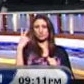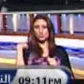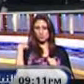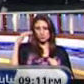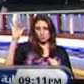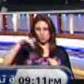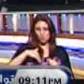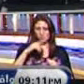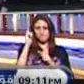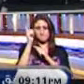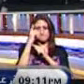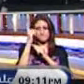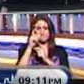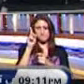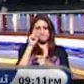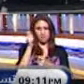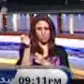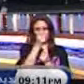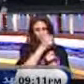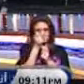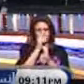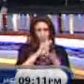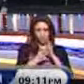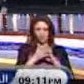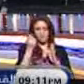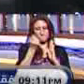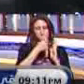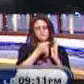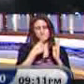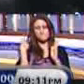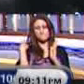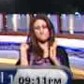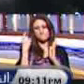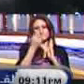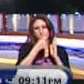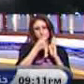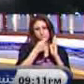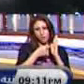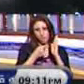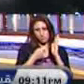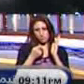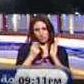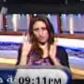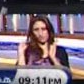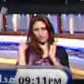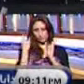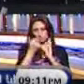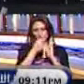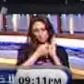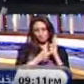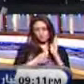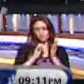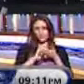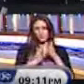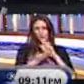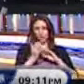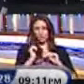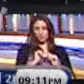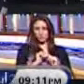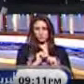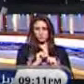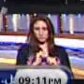والمطافي وكلام من ده وجم عملوا محضر. المفروض ان هم كانوا يقوموا ببقيه الحاجات اللي المفروض تتعمل. رحنا